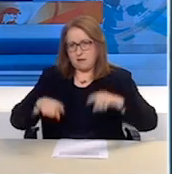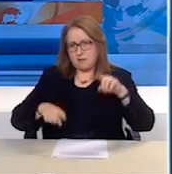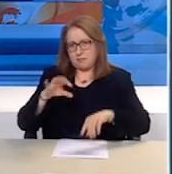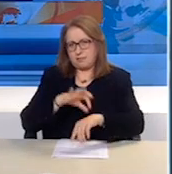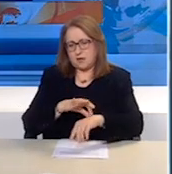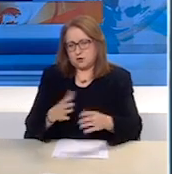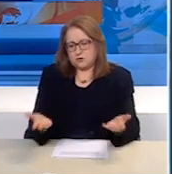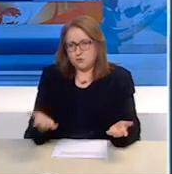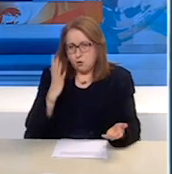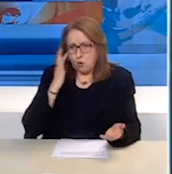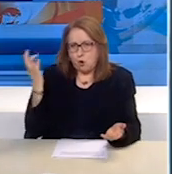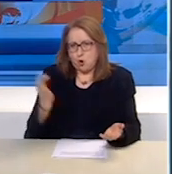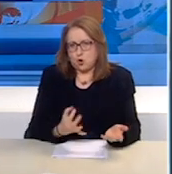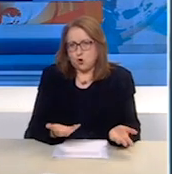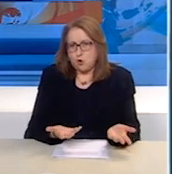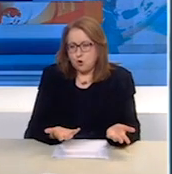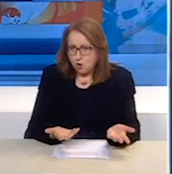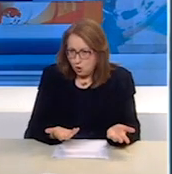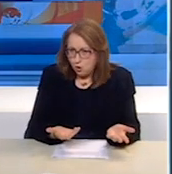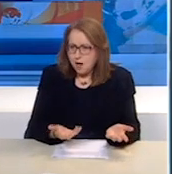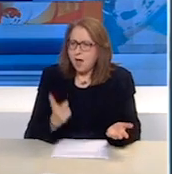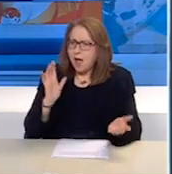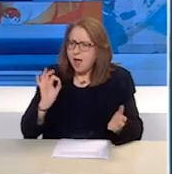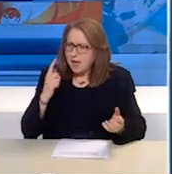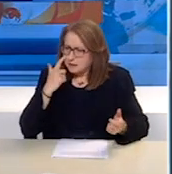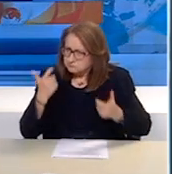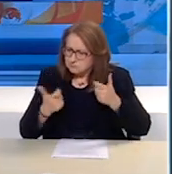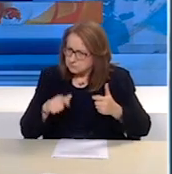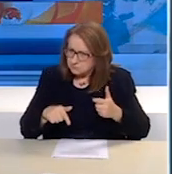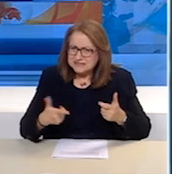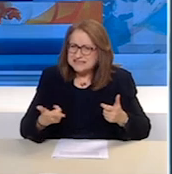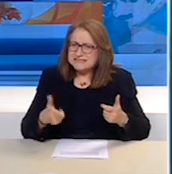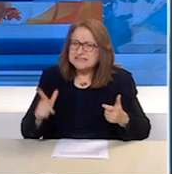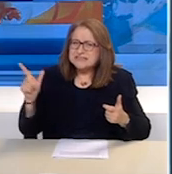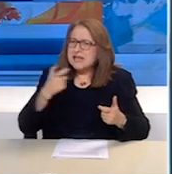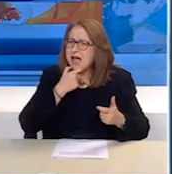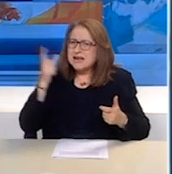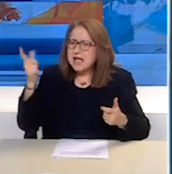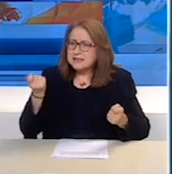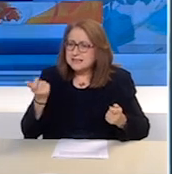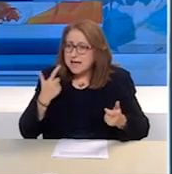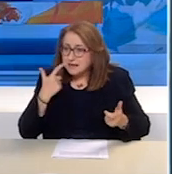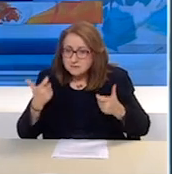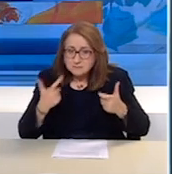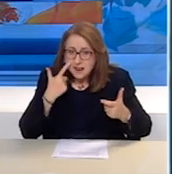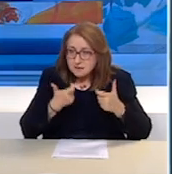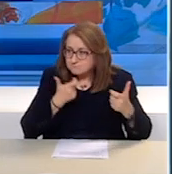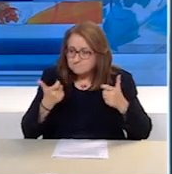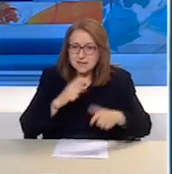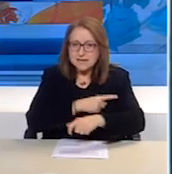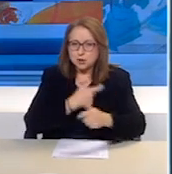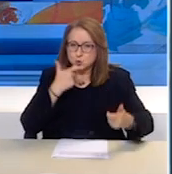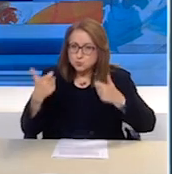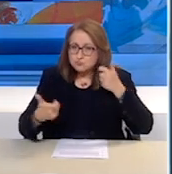είτε από κάτι άλλο. Και γι' αυτό χρειάζεται επαγρύπνηση και νομίζω αυτό κάνει το Εθνικό Σύστημα Υγείας του Ηνωμένου Βασιλείου. Συνιστά μια επαγρύπνηση στους γιατρούς να